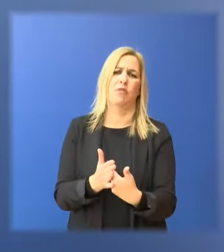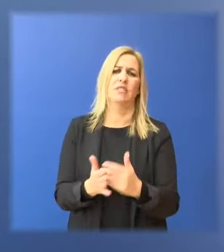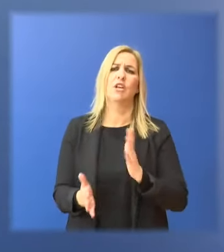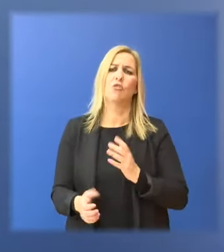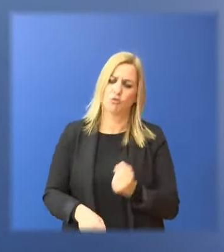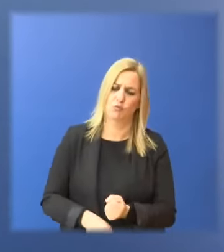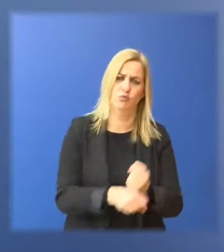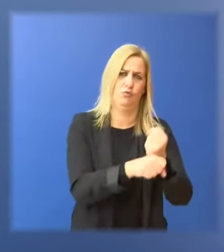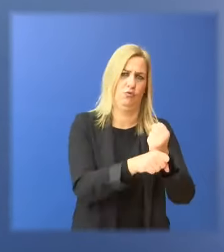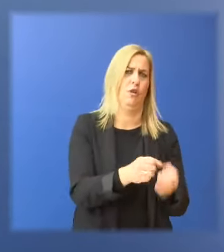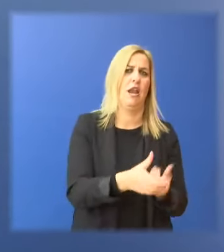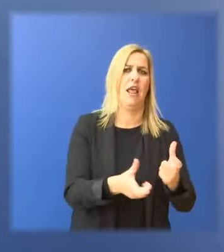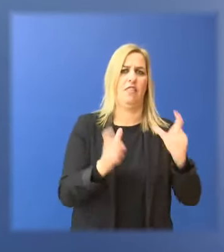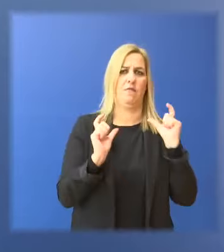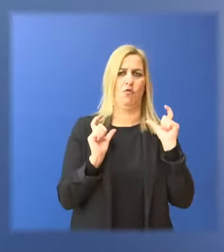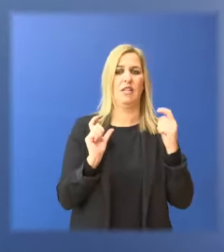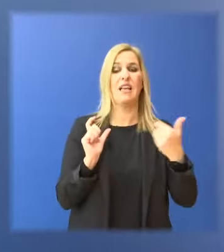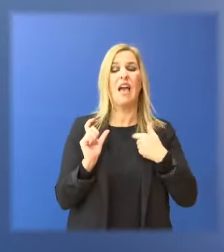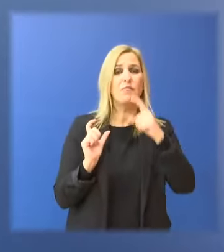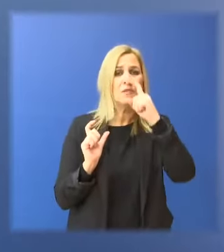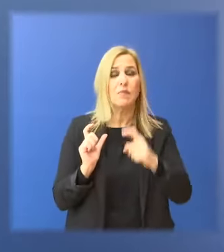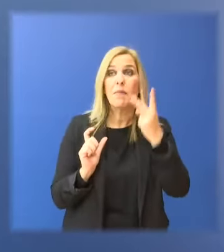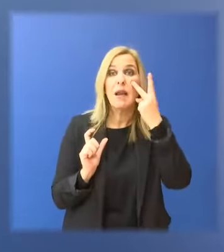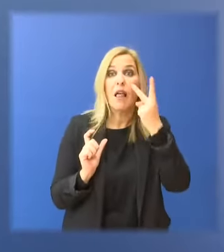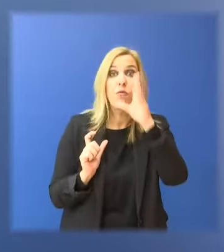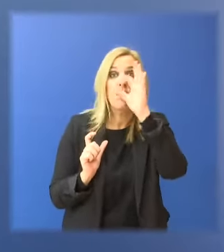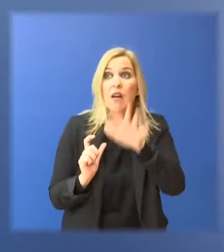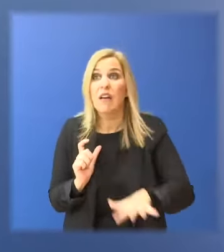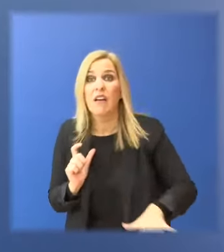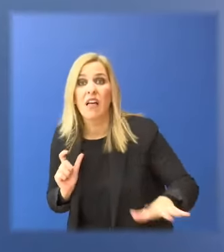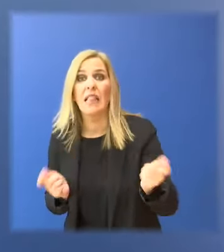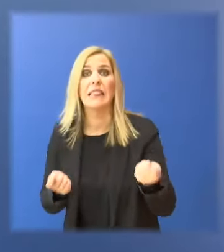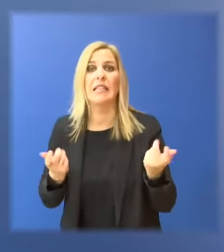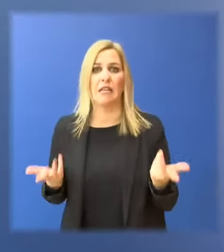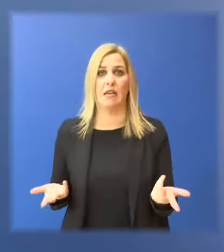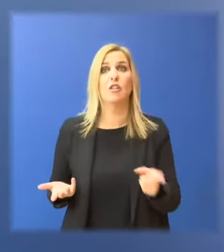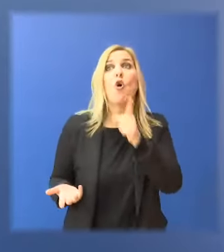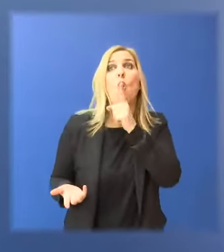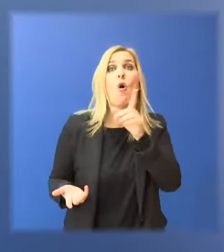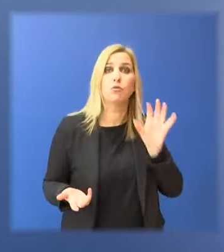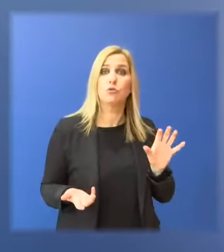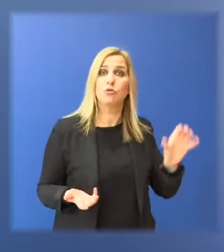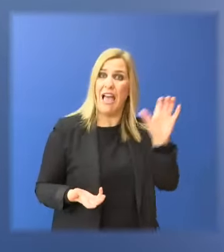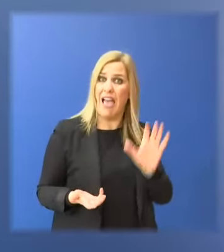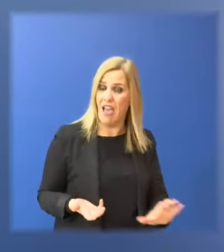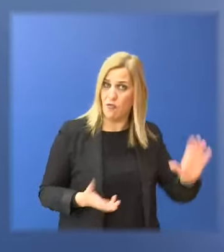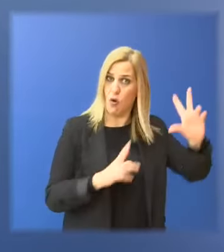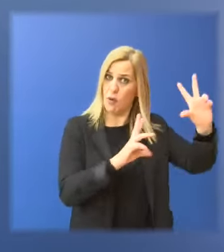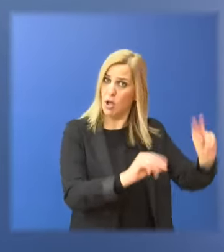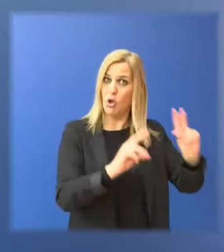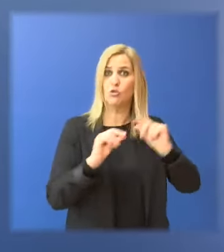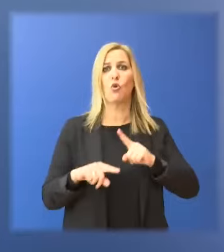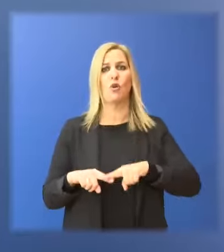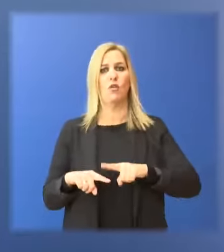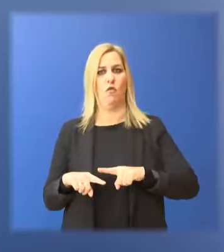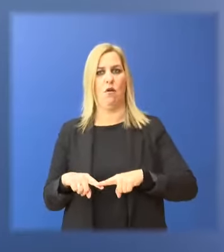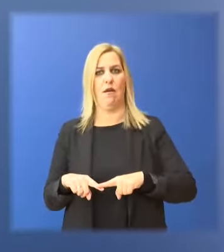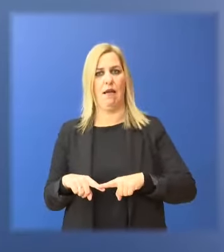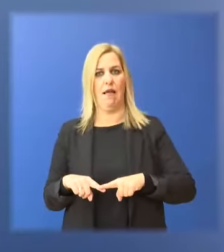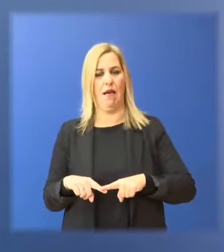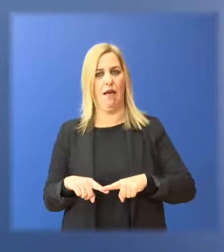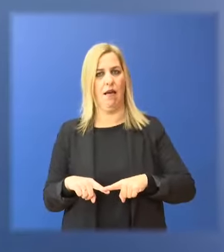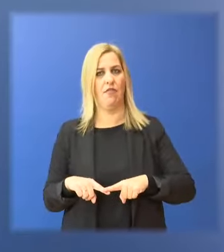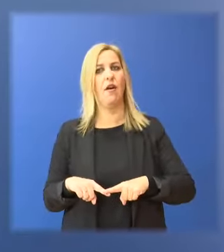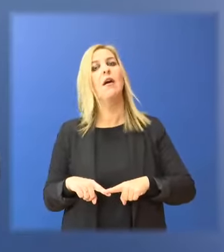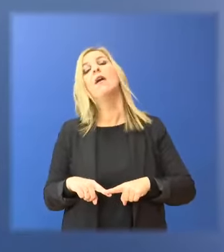τους πολίτες. Εμείς έχουμε χρέος λοιπόν να δούμε την πραγματικότητα, η οποία ποια είναι, όπως και στις άλλες χώρες, έτσι και στη χώρα μας. Και ίσως λίγο λιγότερο από τον ευρωπαϊκό μέσο όρο σε